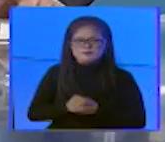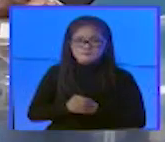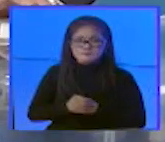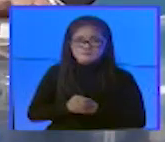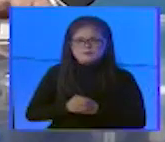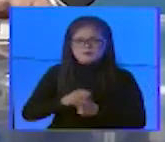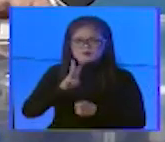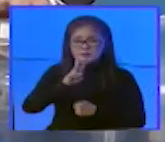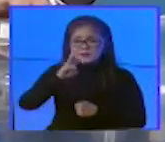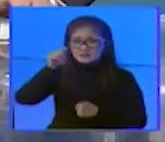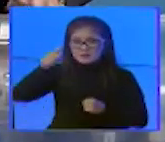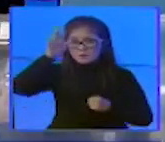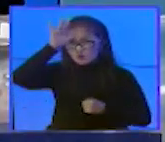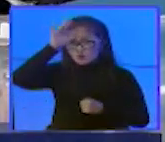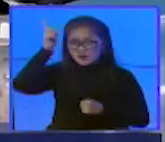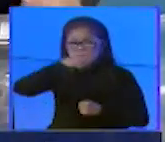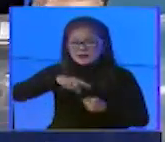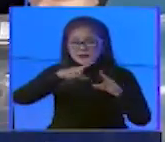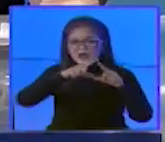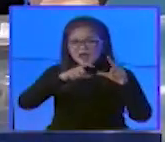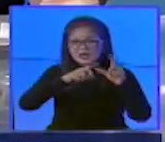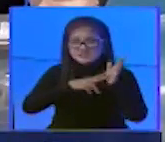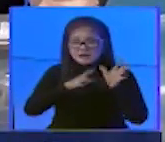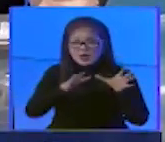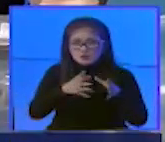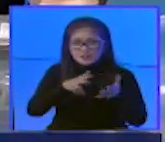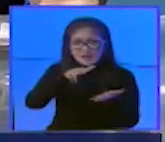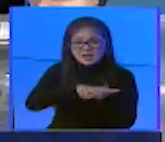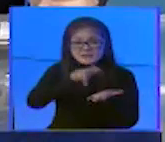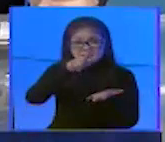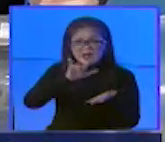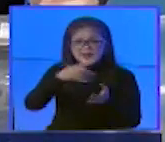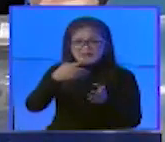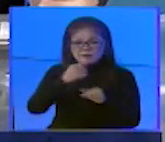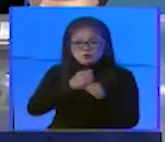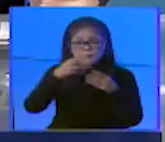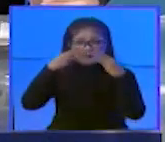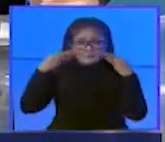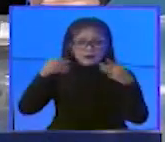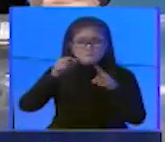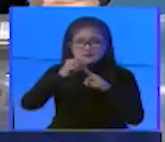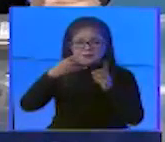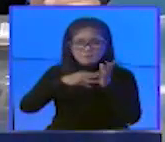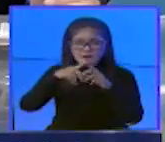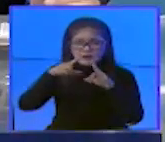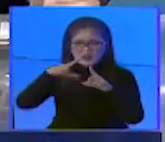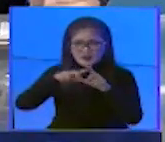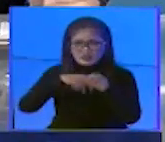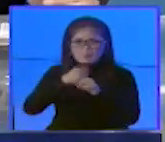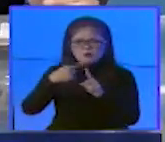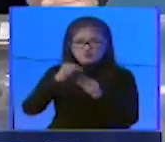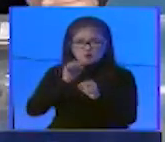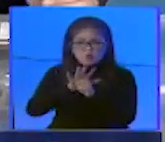Sebanyak 36 orang yang terdiri dari ASN, anggota legislatif, dan warga di Pemalang, Jawa Tengah terkonfirmasi positif